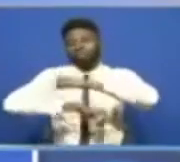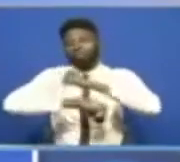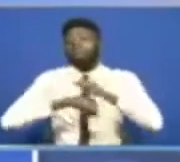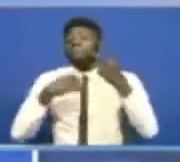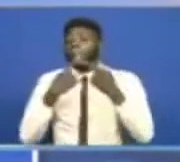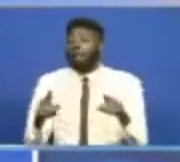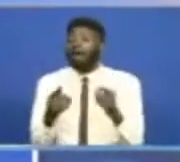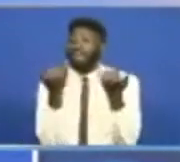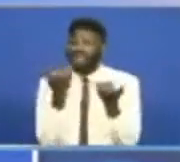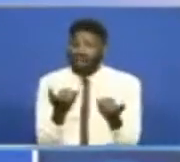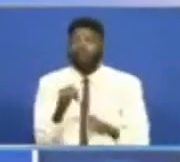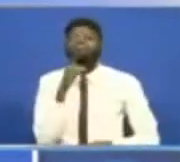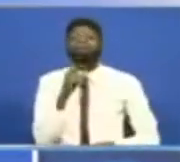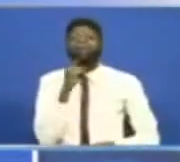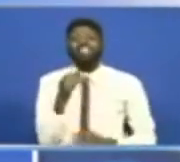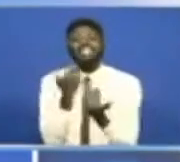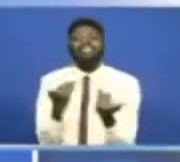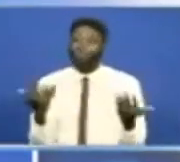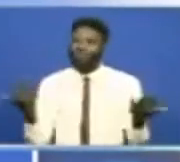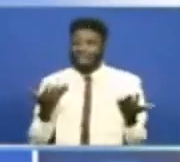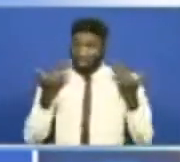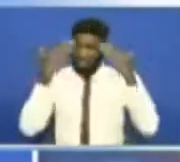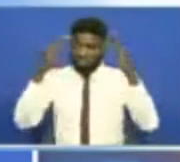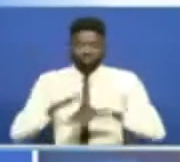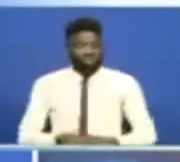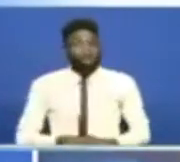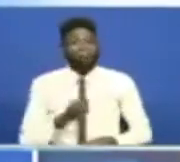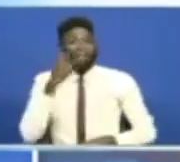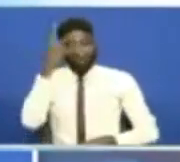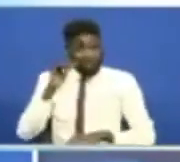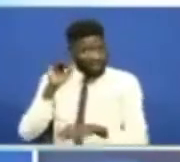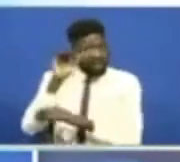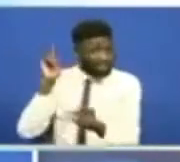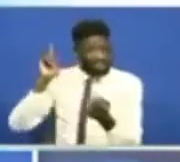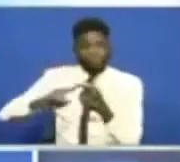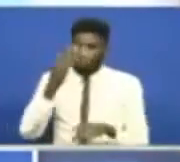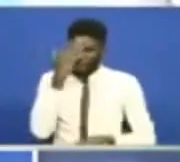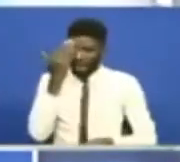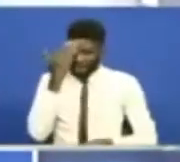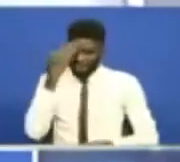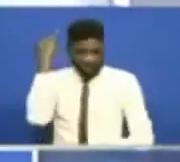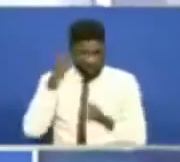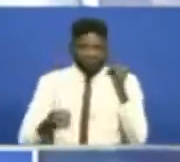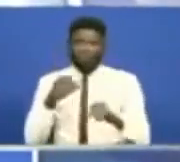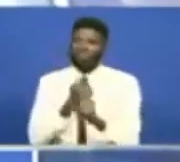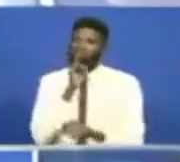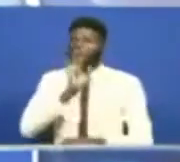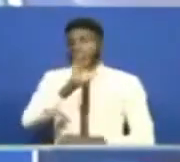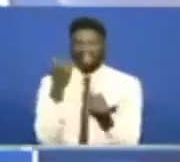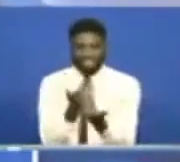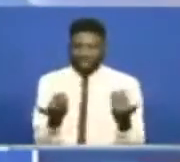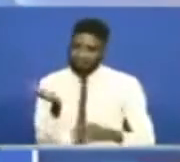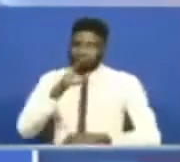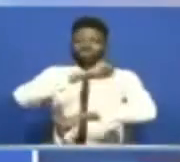waliko wanafunzi wavulana. Wazazi sasa wamepewa hadi siku ya Jumatatu kuhakikisha watoto wao wamefika shuleni, huku wizara ya elimu